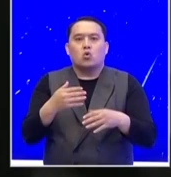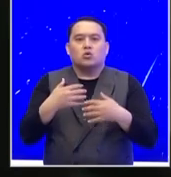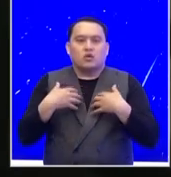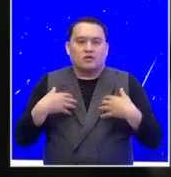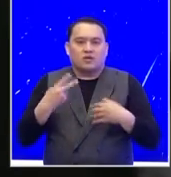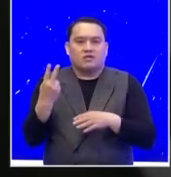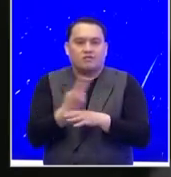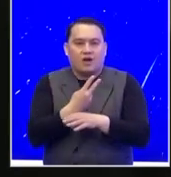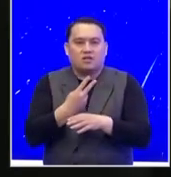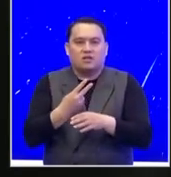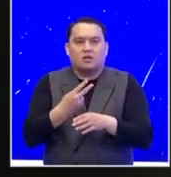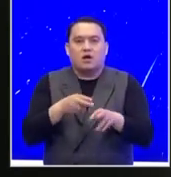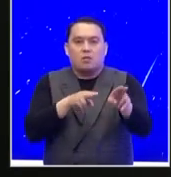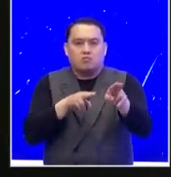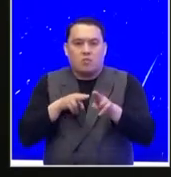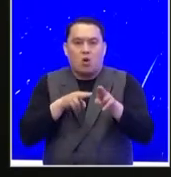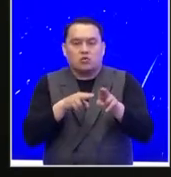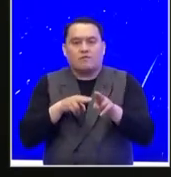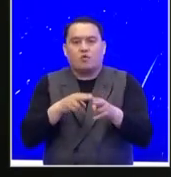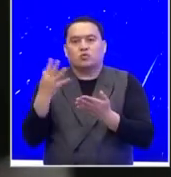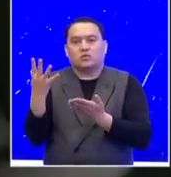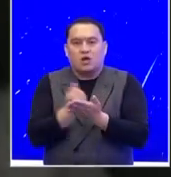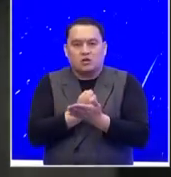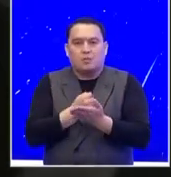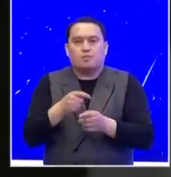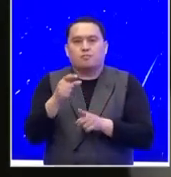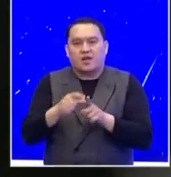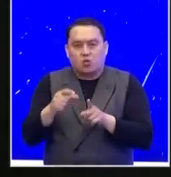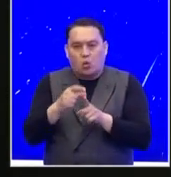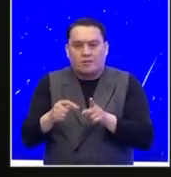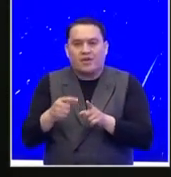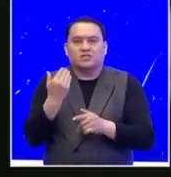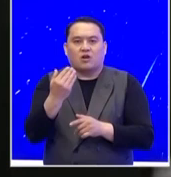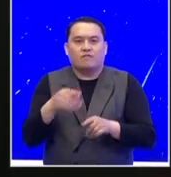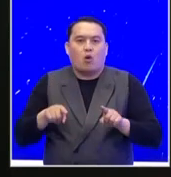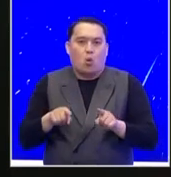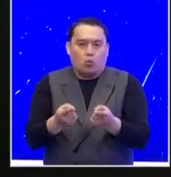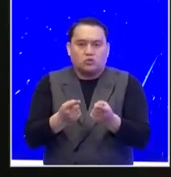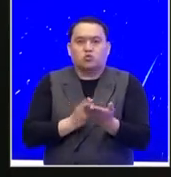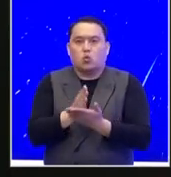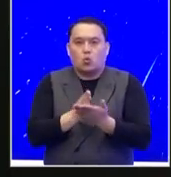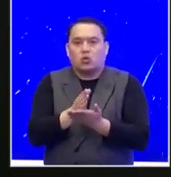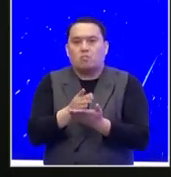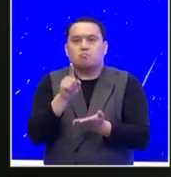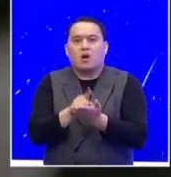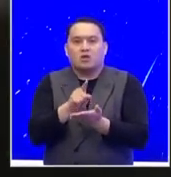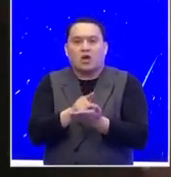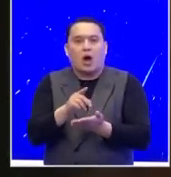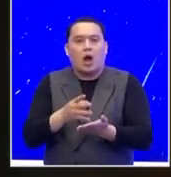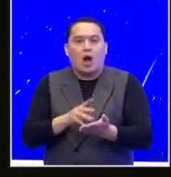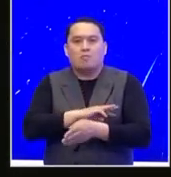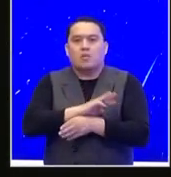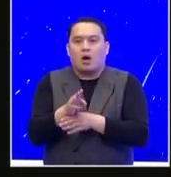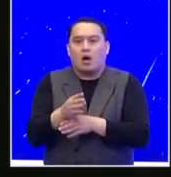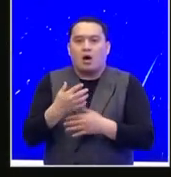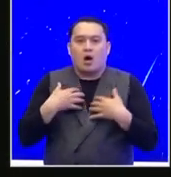два незарегистрированных нарезных огнестрельных оружия с патронами. Задержанный, согласно служебному положению, обязан был